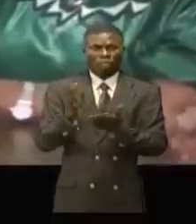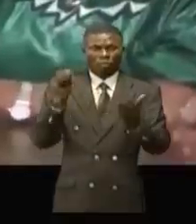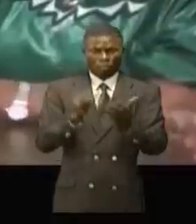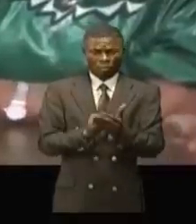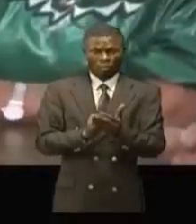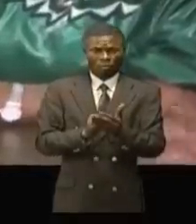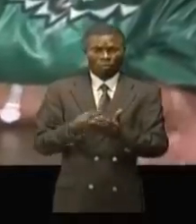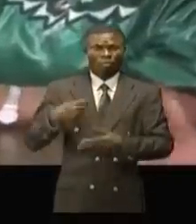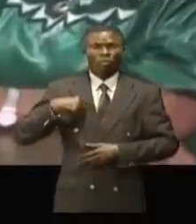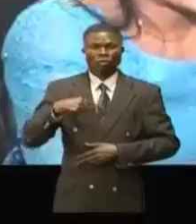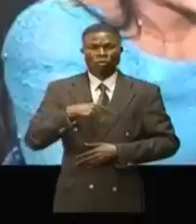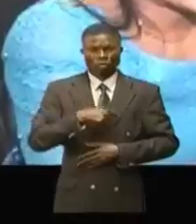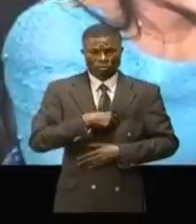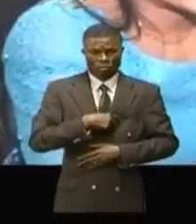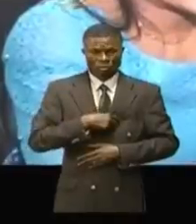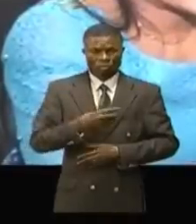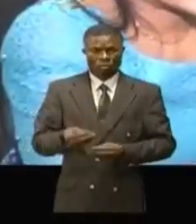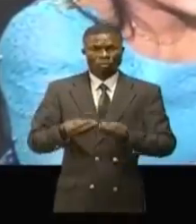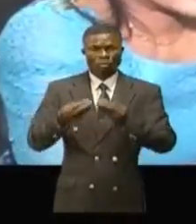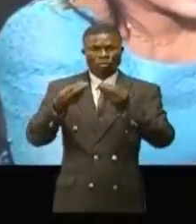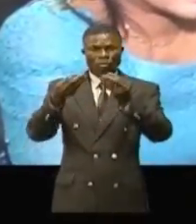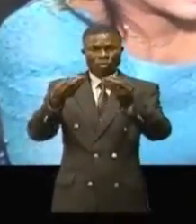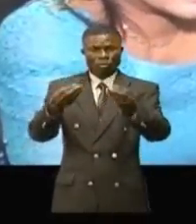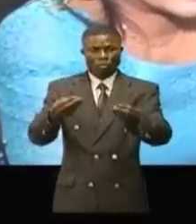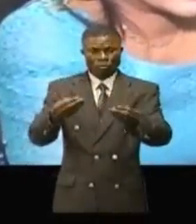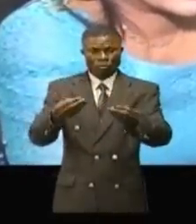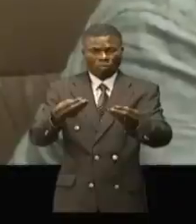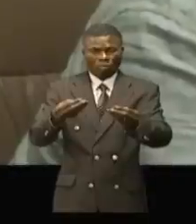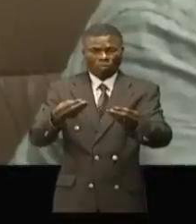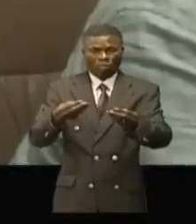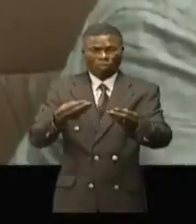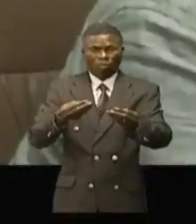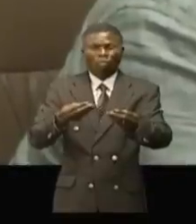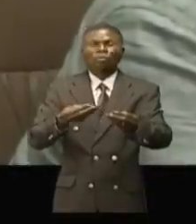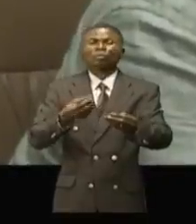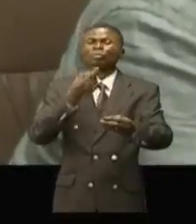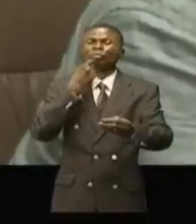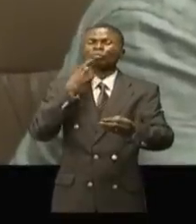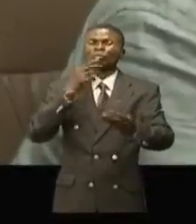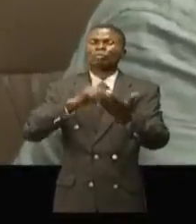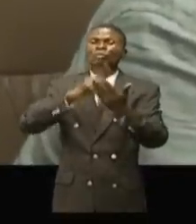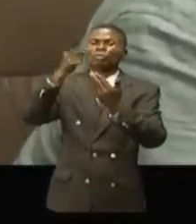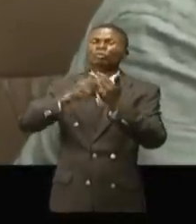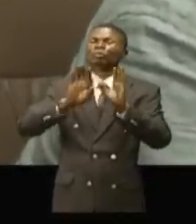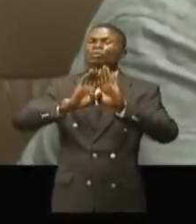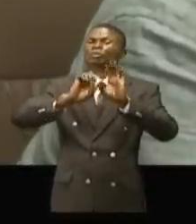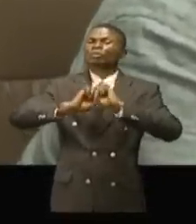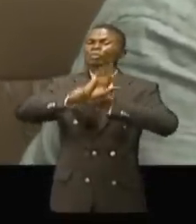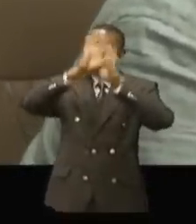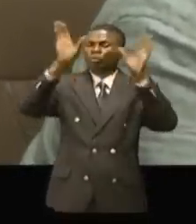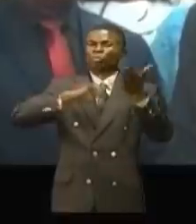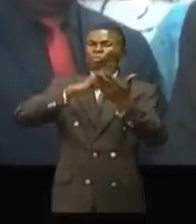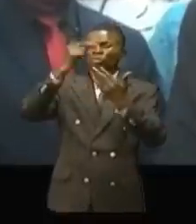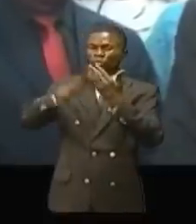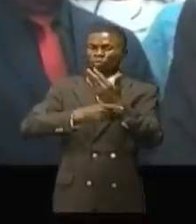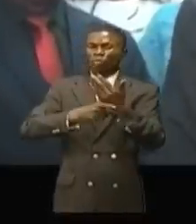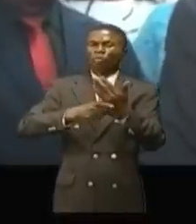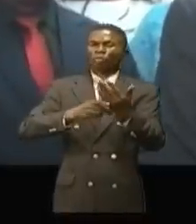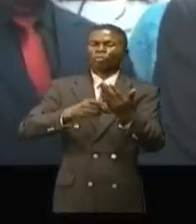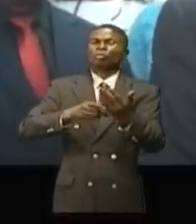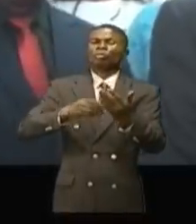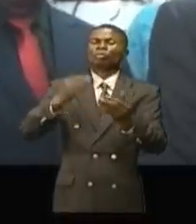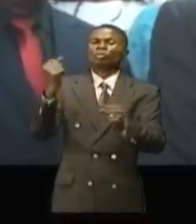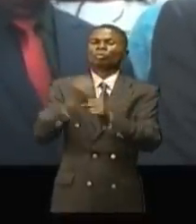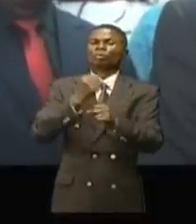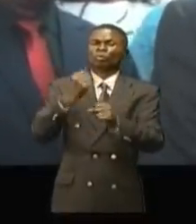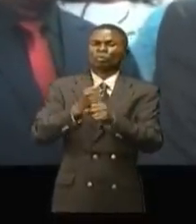même donné un tableau synoptique de notre programme, projet de programme